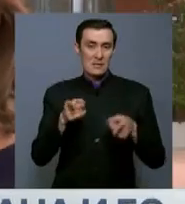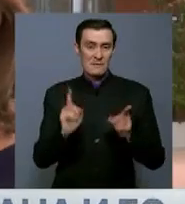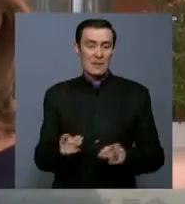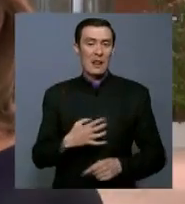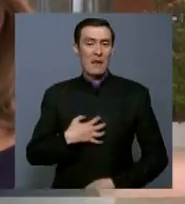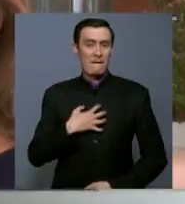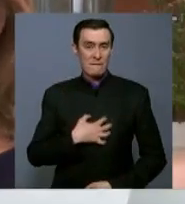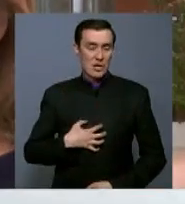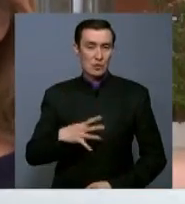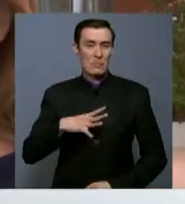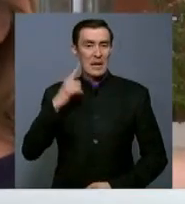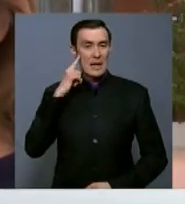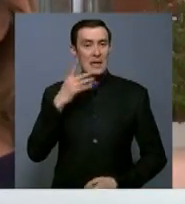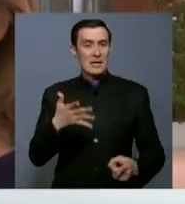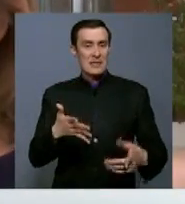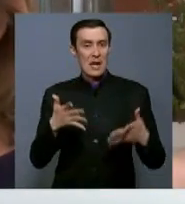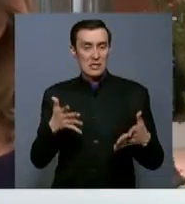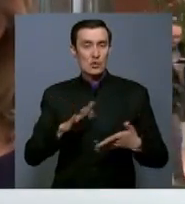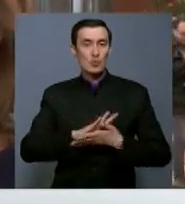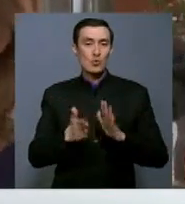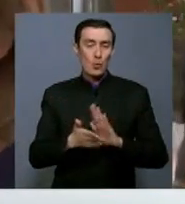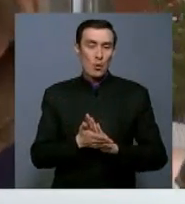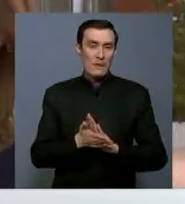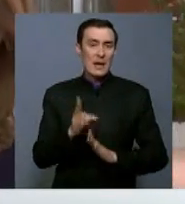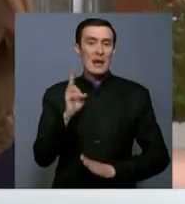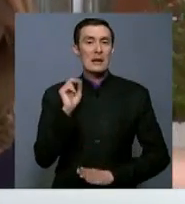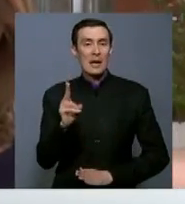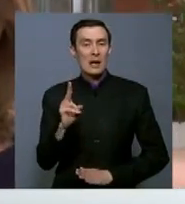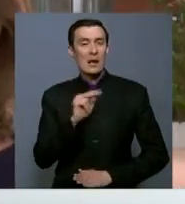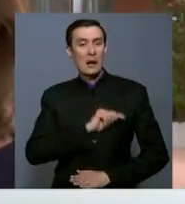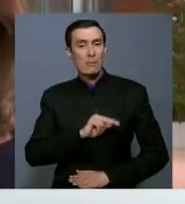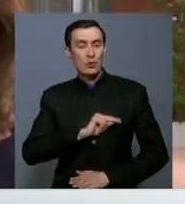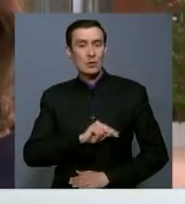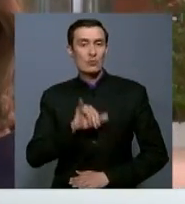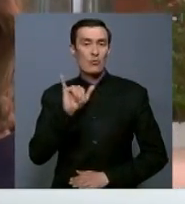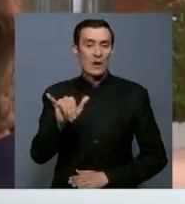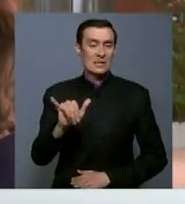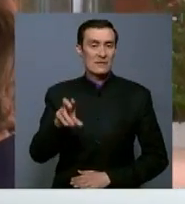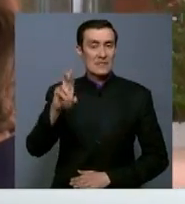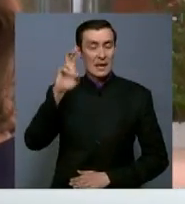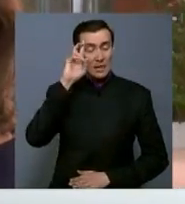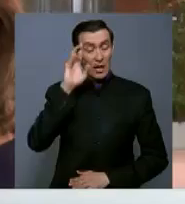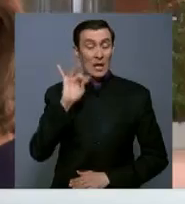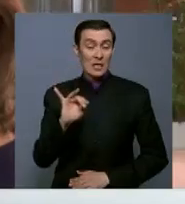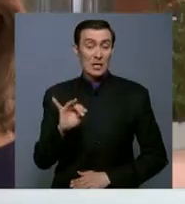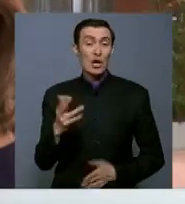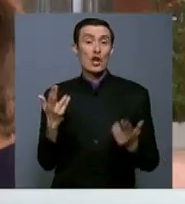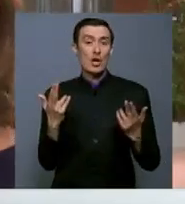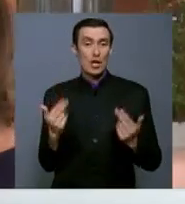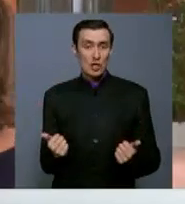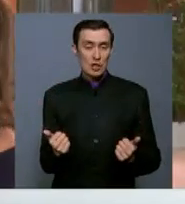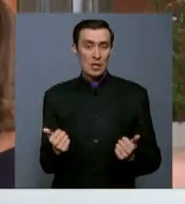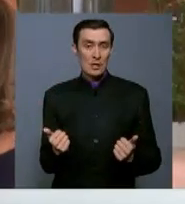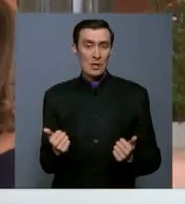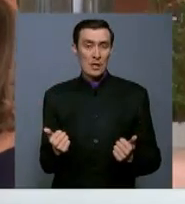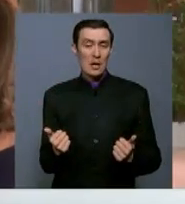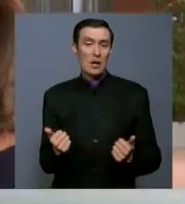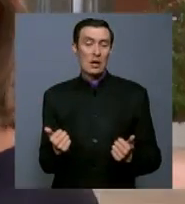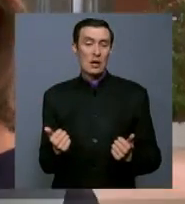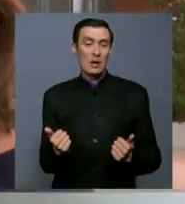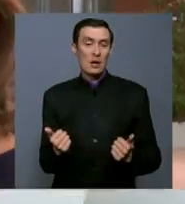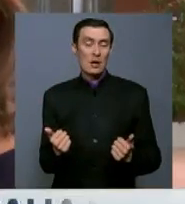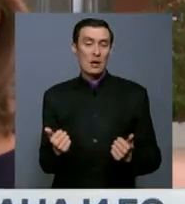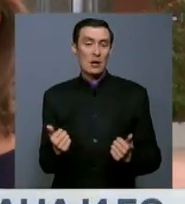ну, ясные условия, как делать бизнес в вашей стране. И, конечно, человеческий